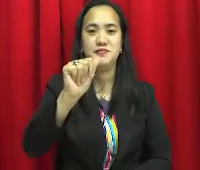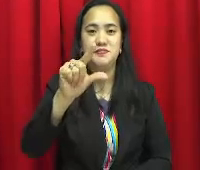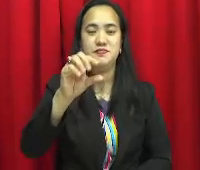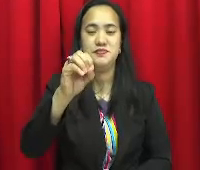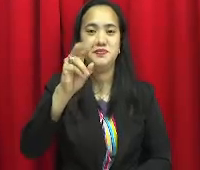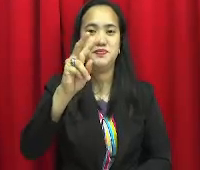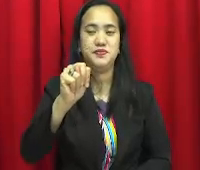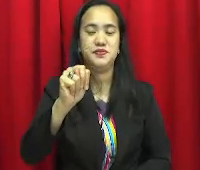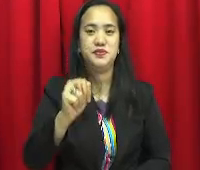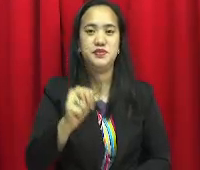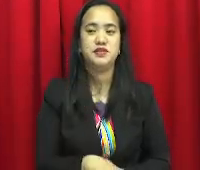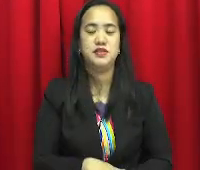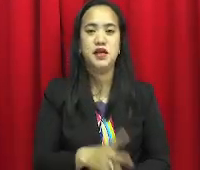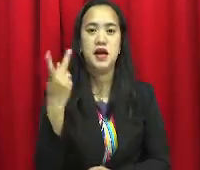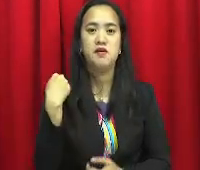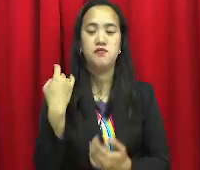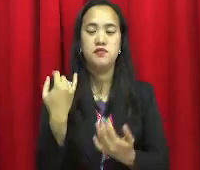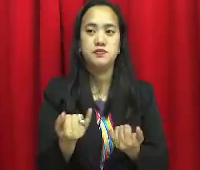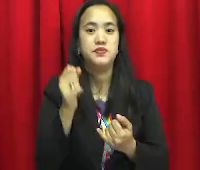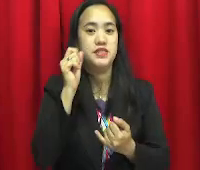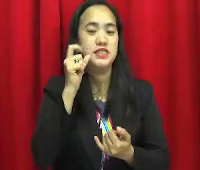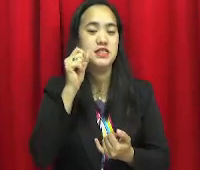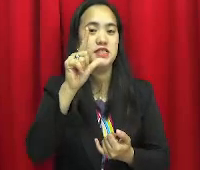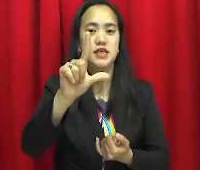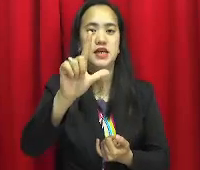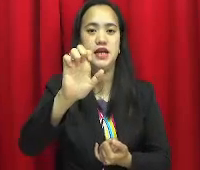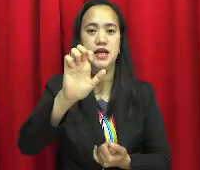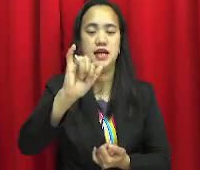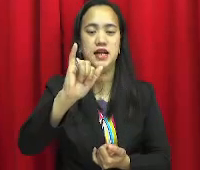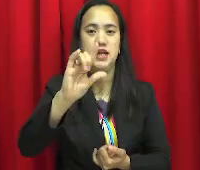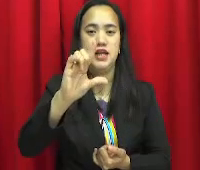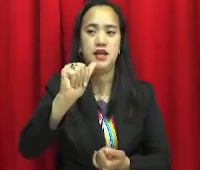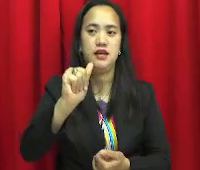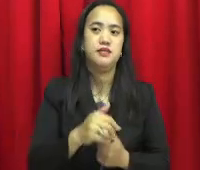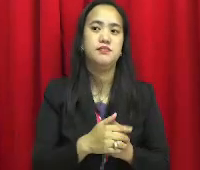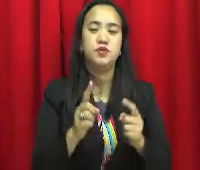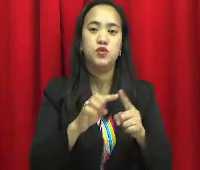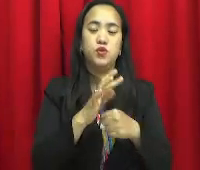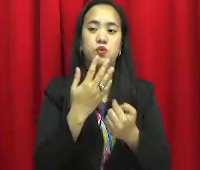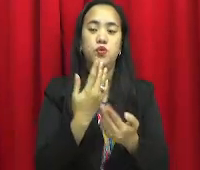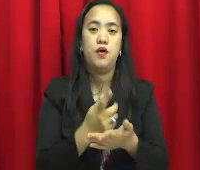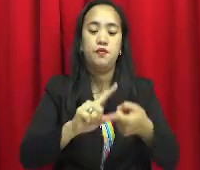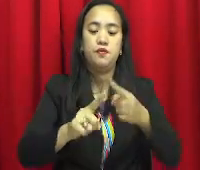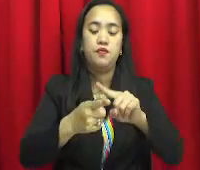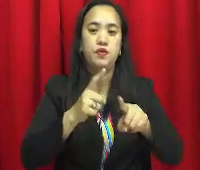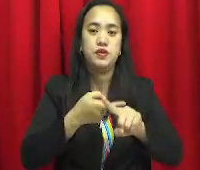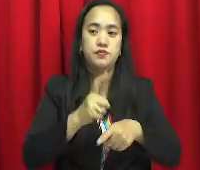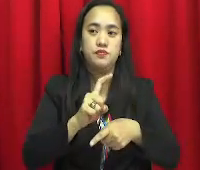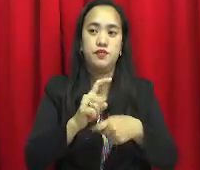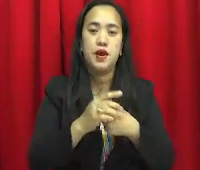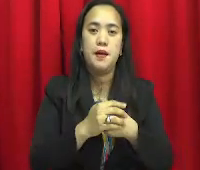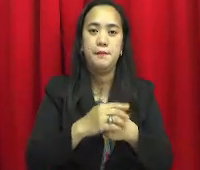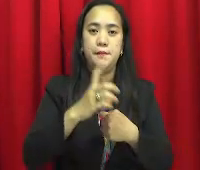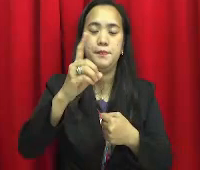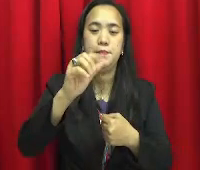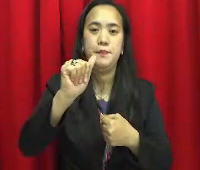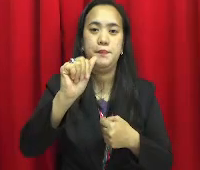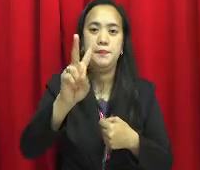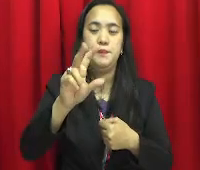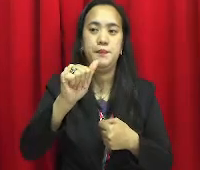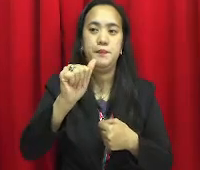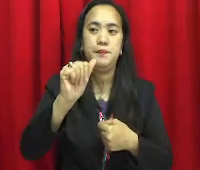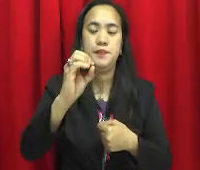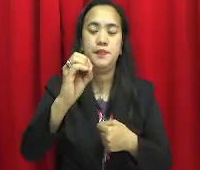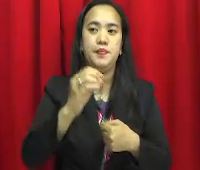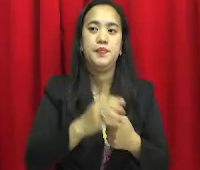si ano, eh. Laila. Laila. Opo, hello po sa inyo. At sa mga bago kong kaibigan sa Samal, Davao del Norte, sa Olivia, Olivia